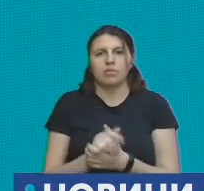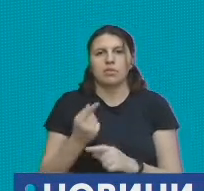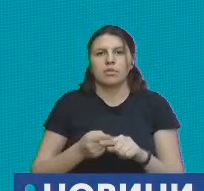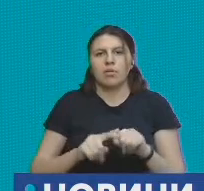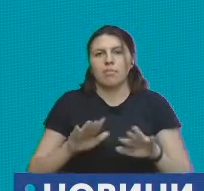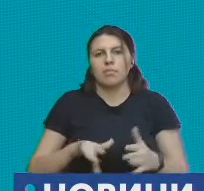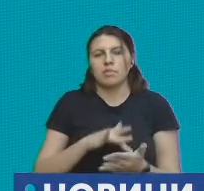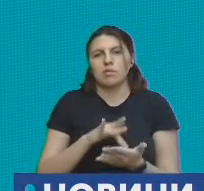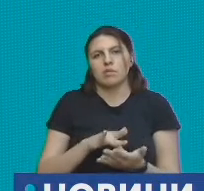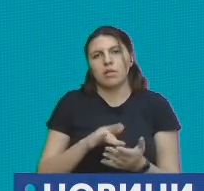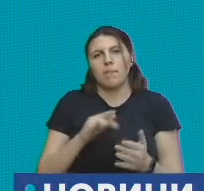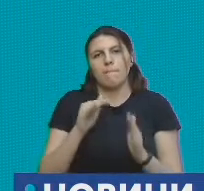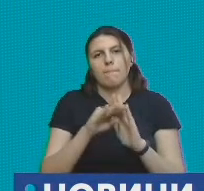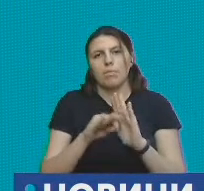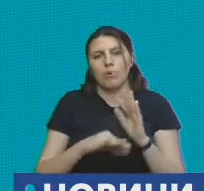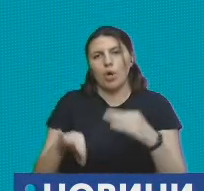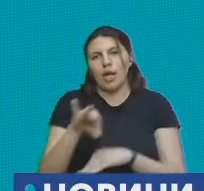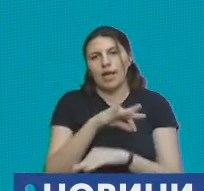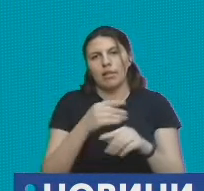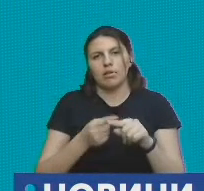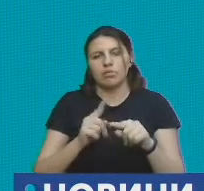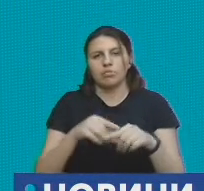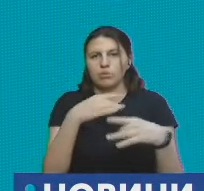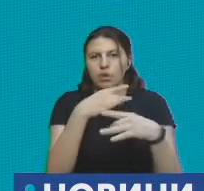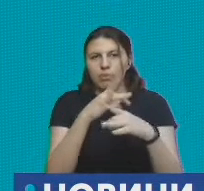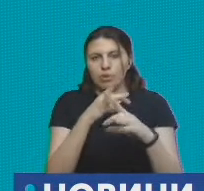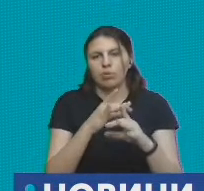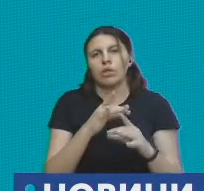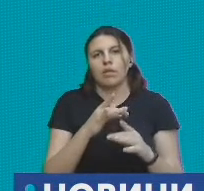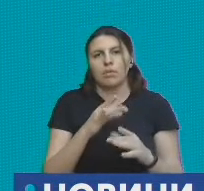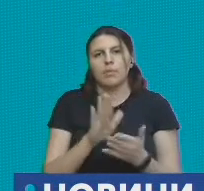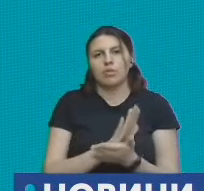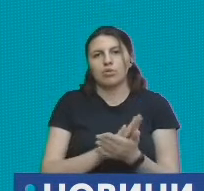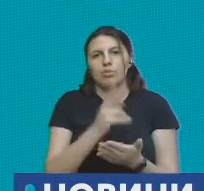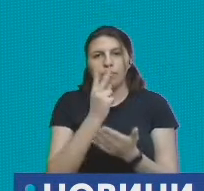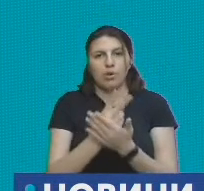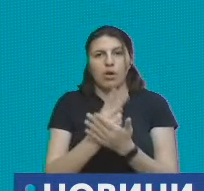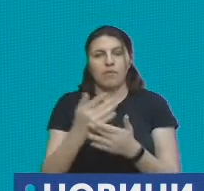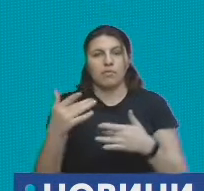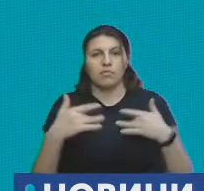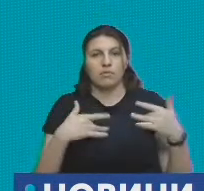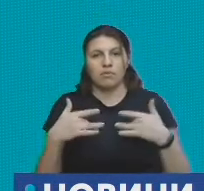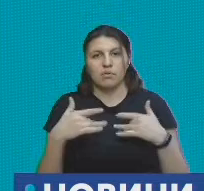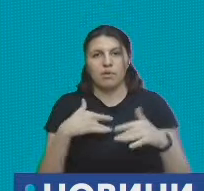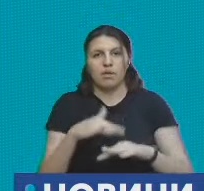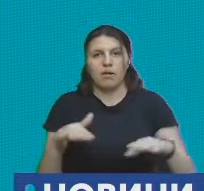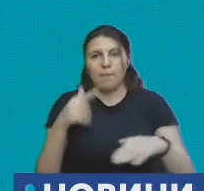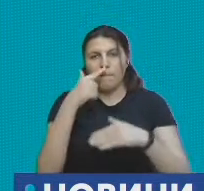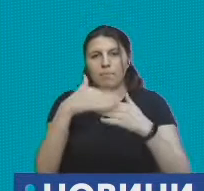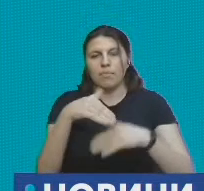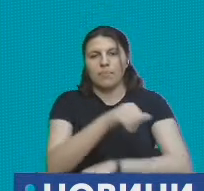рік поспіль актори Запорізького театру лабораторії «Вія» безкоштовно показують вистави для дітей з прифронтових населених